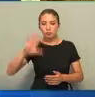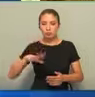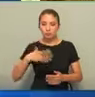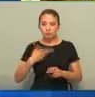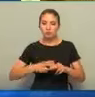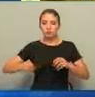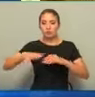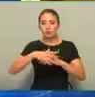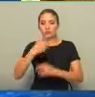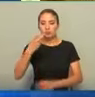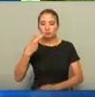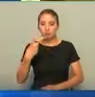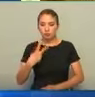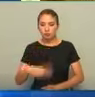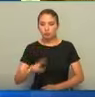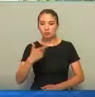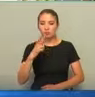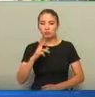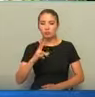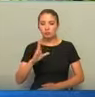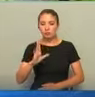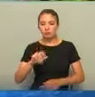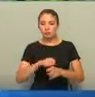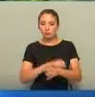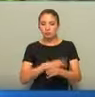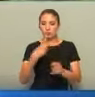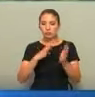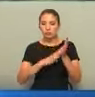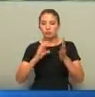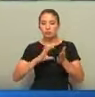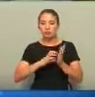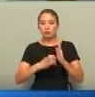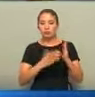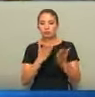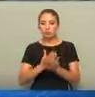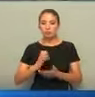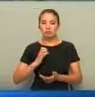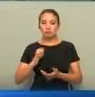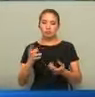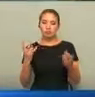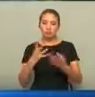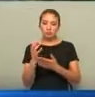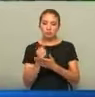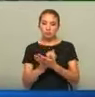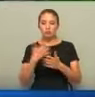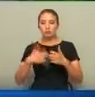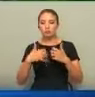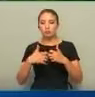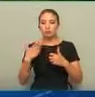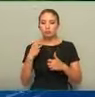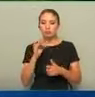алаңы 320 шаршы метрді құрайды. 29 бөлмеден тұрады. Мұндағы құнды дүниелердің басым бөлігі орта ғасырлар